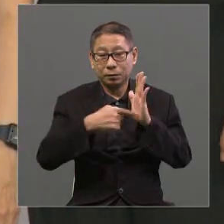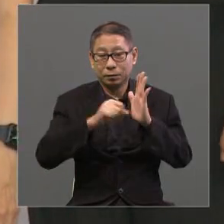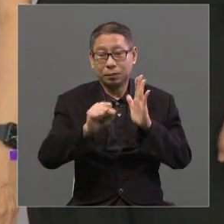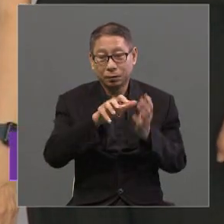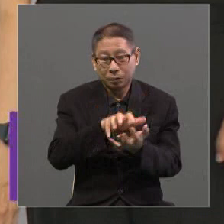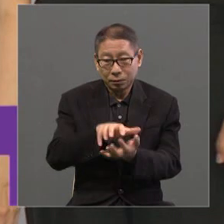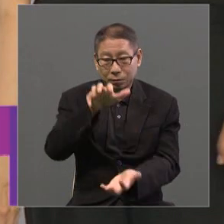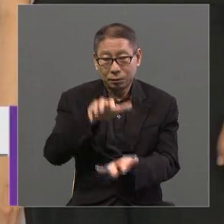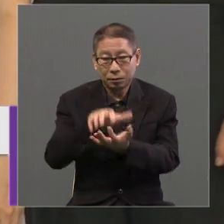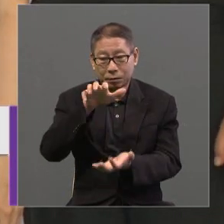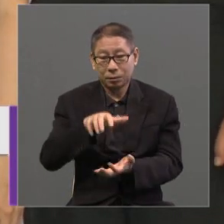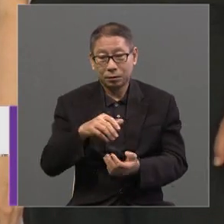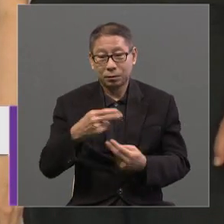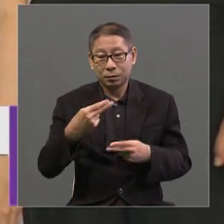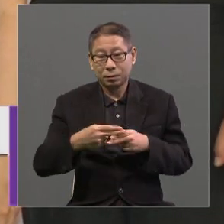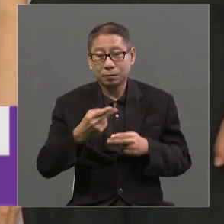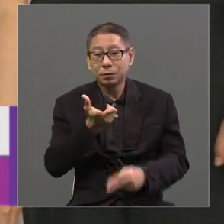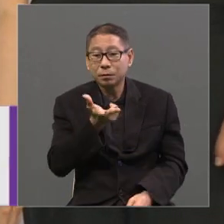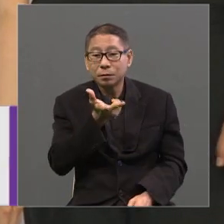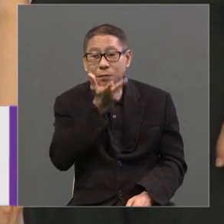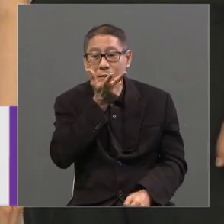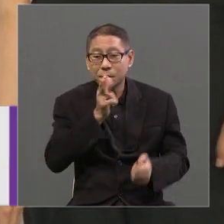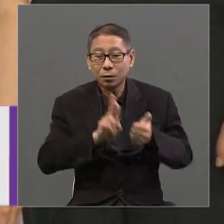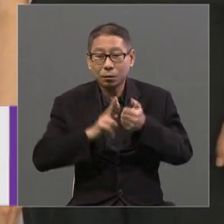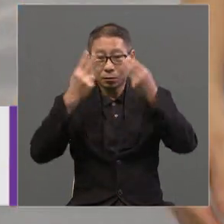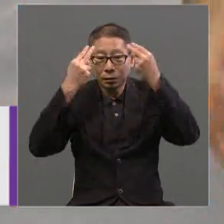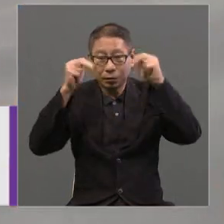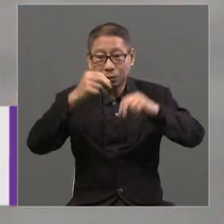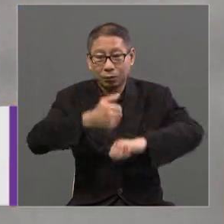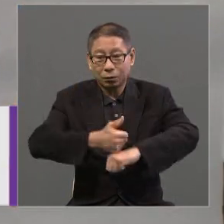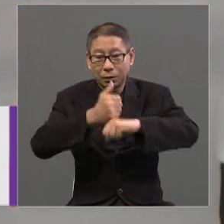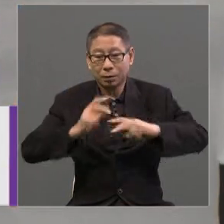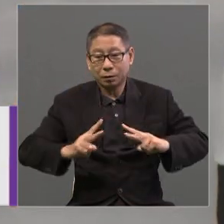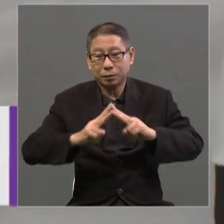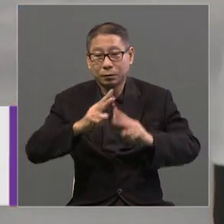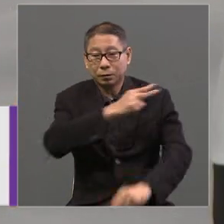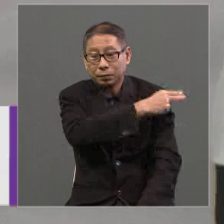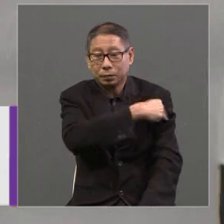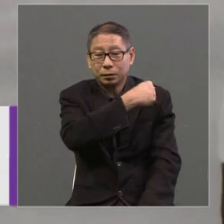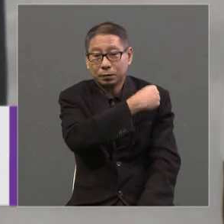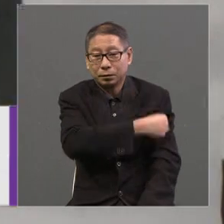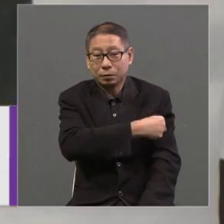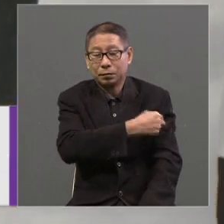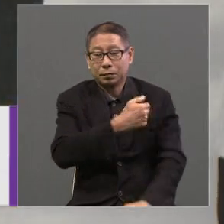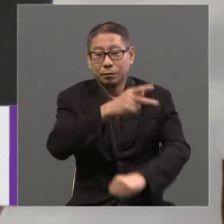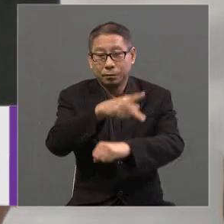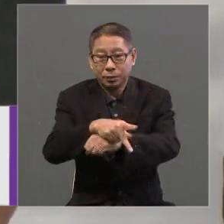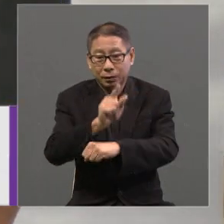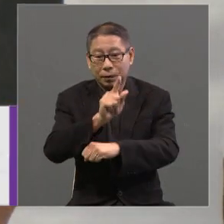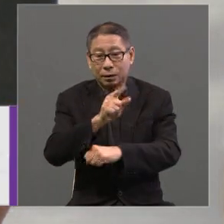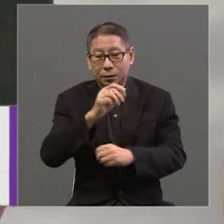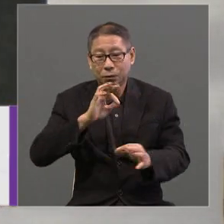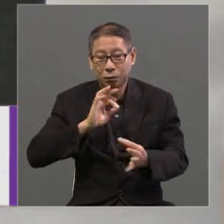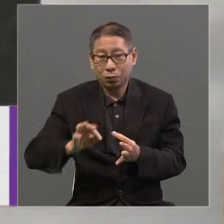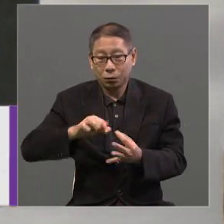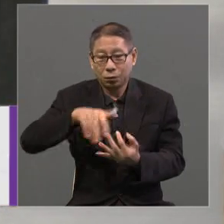จังหวัดสมุทรปราการค่ะนายอนุทินชาญวีรกูลรองนายกรัฐมนตรีและรัฐมนตรีว่าการกระทรวงสาธารณสุขเป็นประธานในพิธีเ